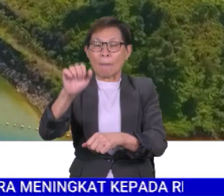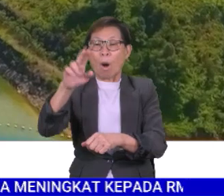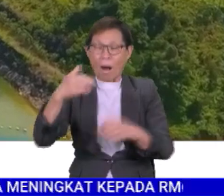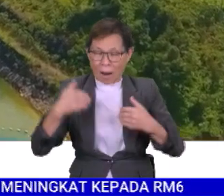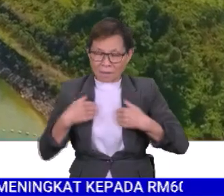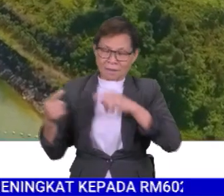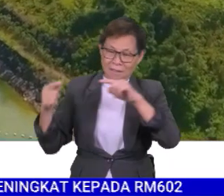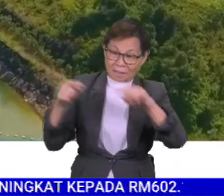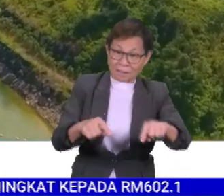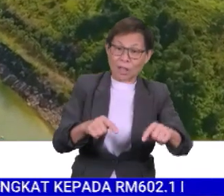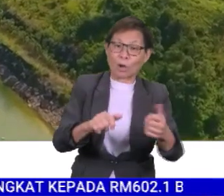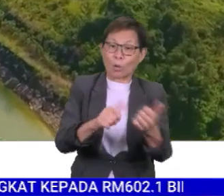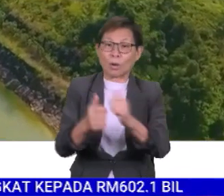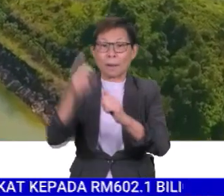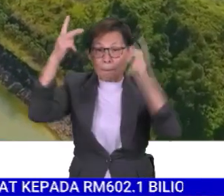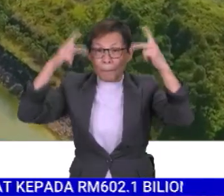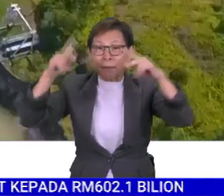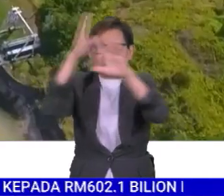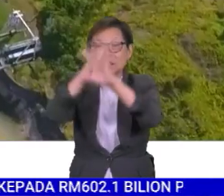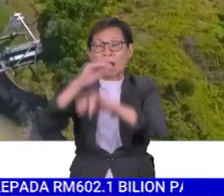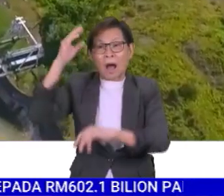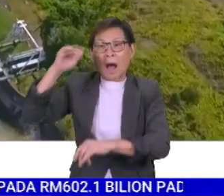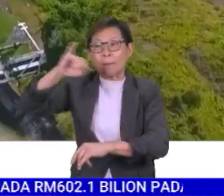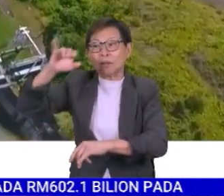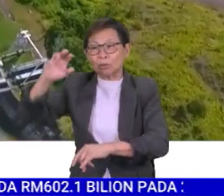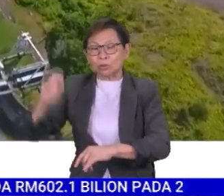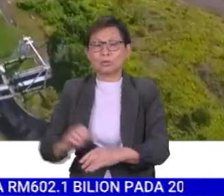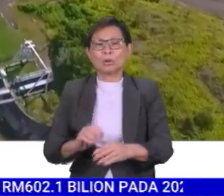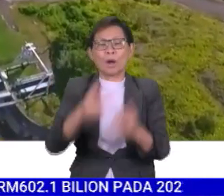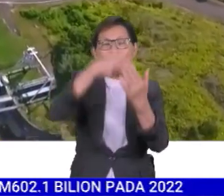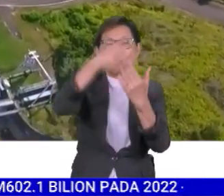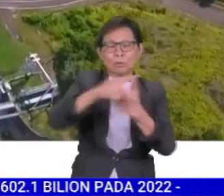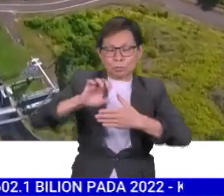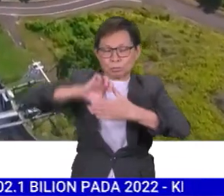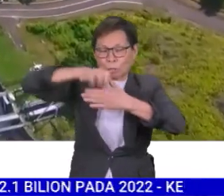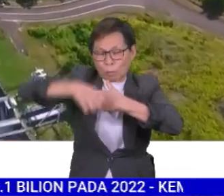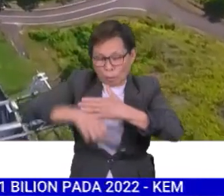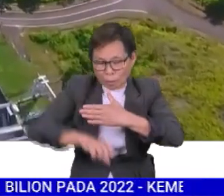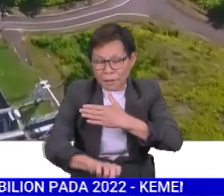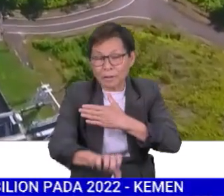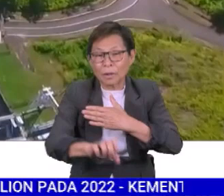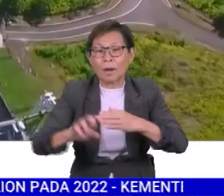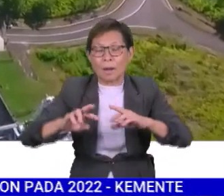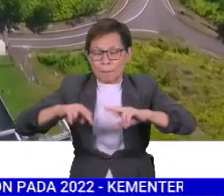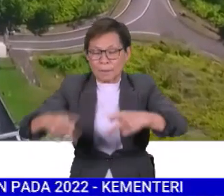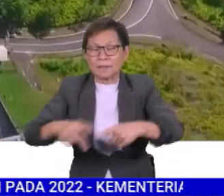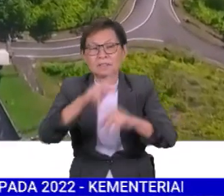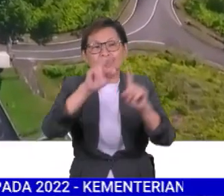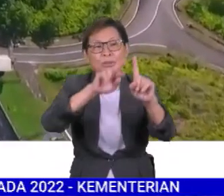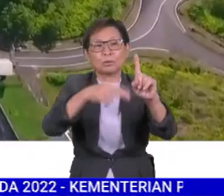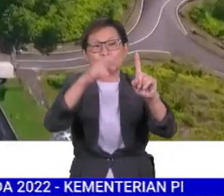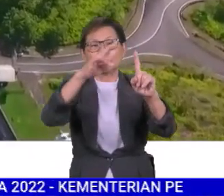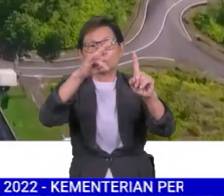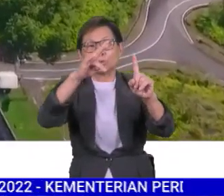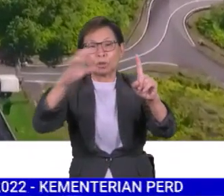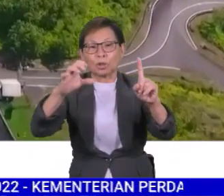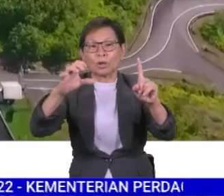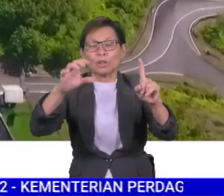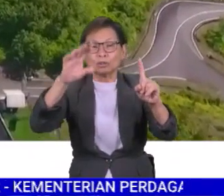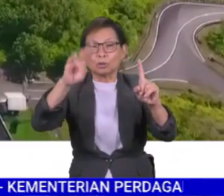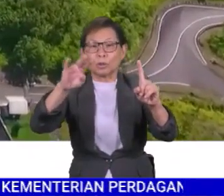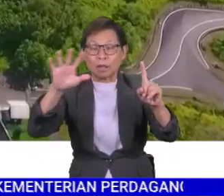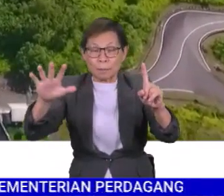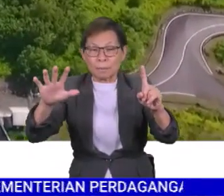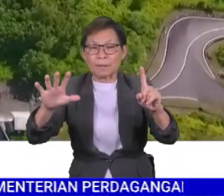Premier Sarawak Tan Sri Abang Johari Tong Oping. Projek Hidroelektrik Mentarang akan menjana 1,375